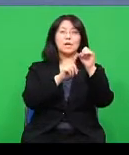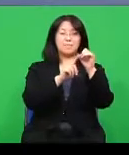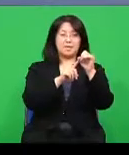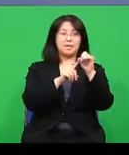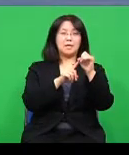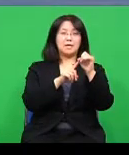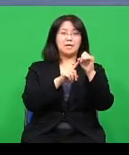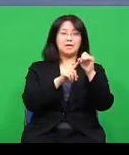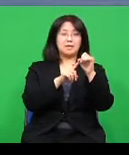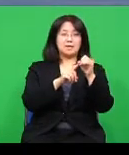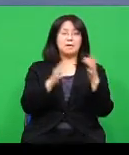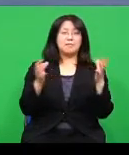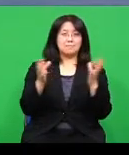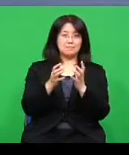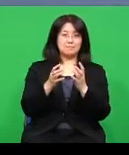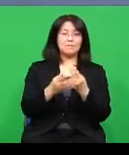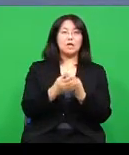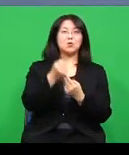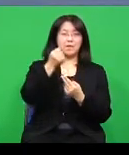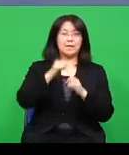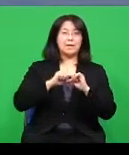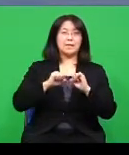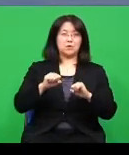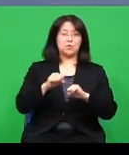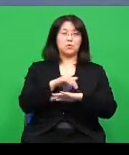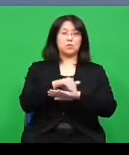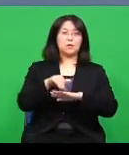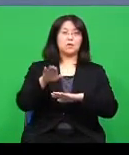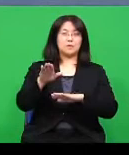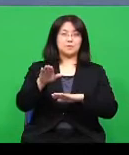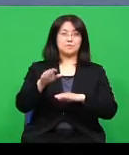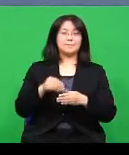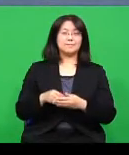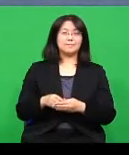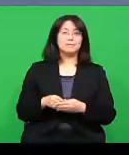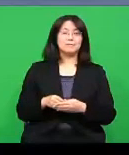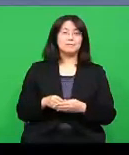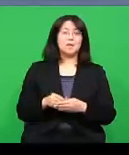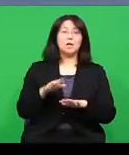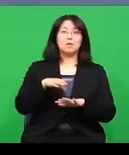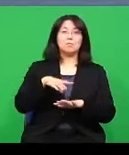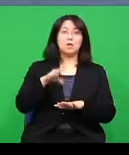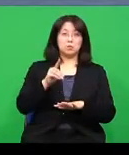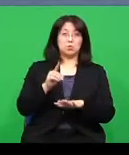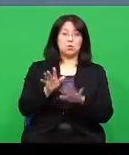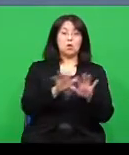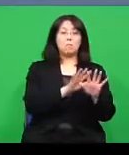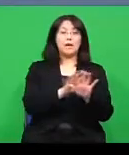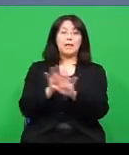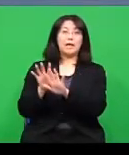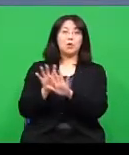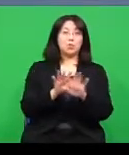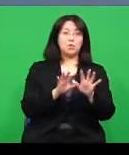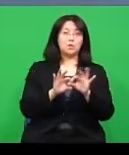負担をなるべく軽くしたいということで、合同でやることにいたしております。でまず